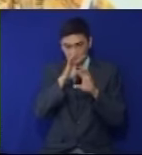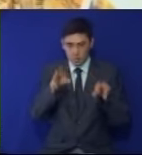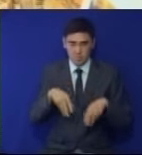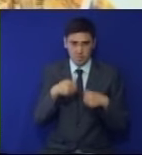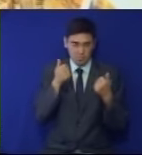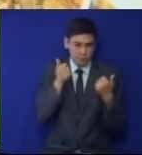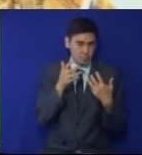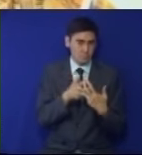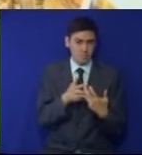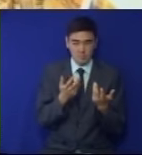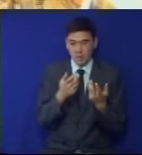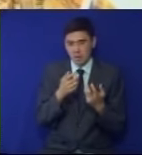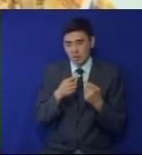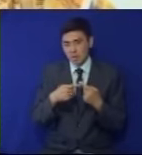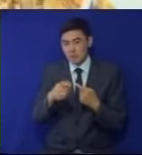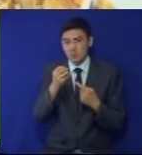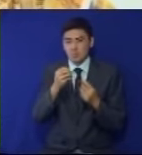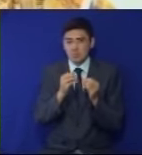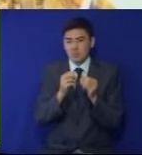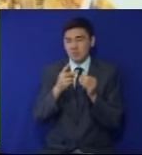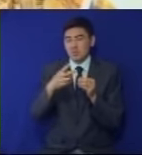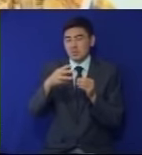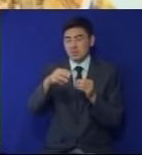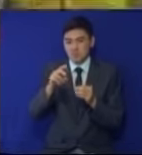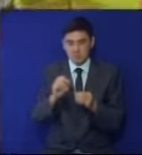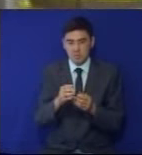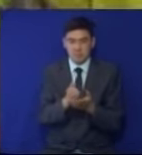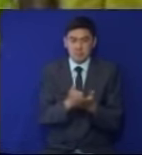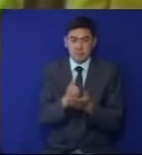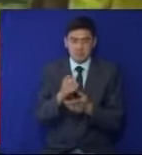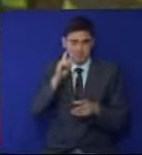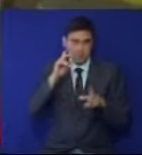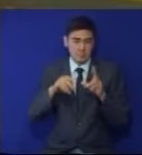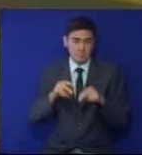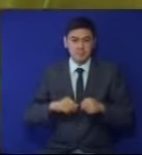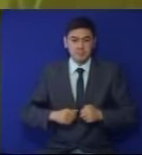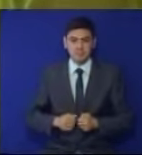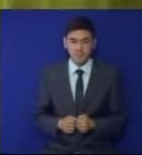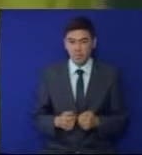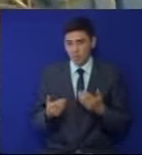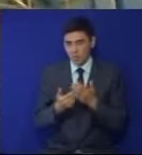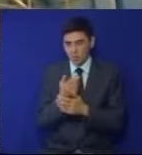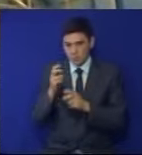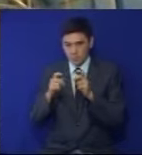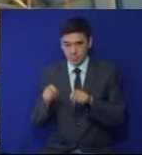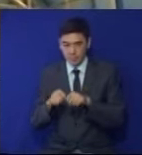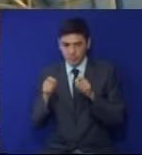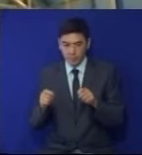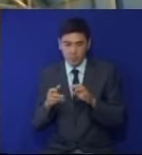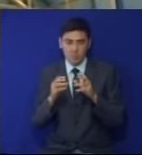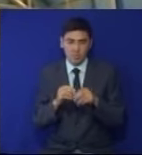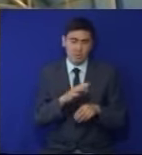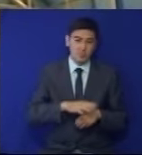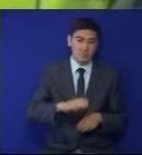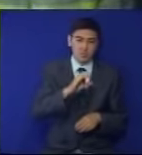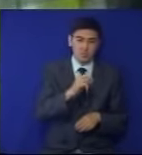ісімізді жалғастырып, әлі ондаған жылдар бойы жұмыс жасаймыз деген ниеттеміз. Жаңа өндіріс орнының іске қосылуы өңірдің әлеуметтік